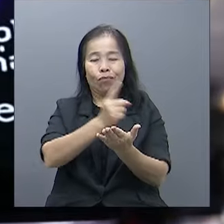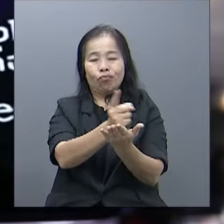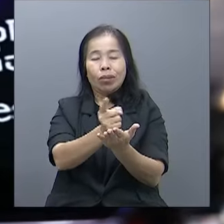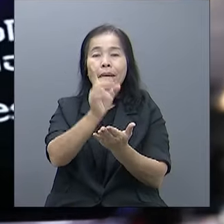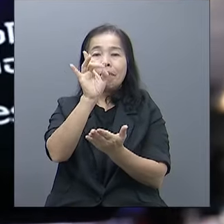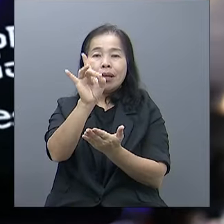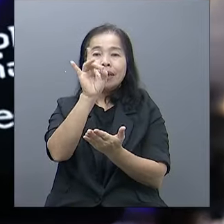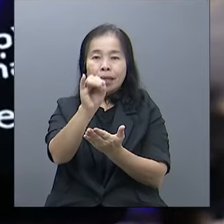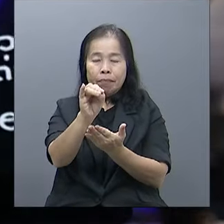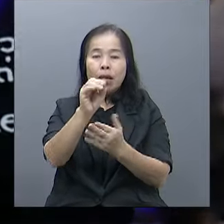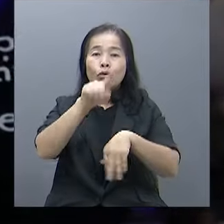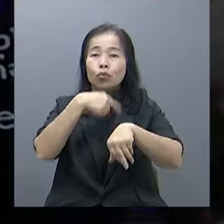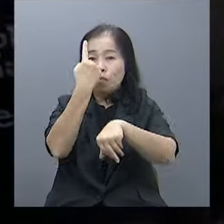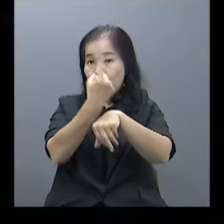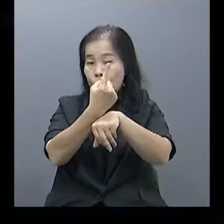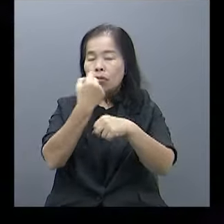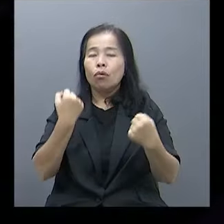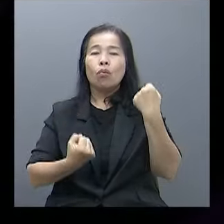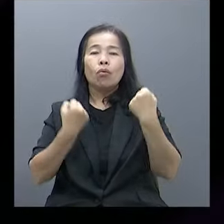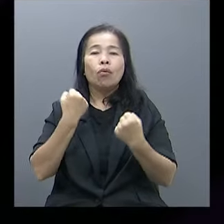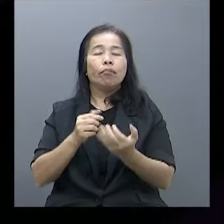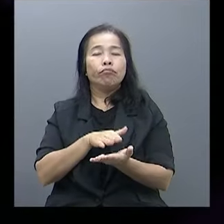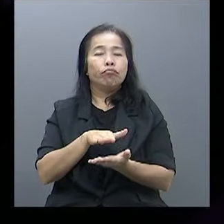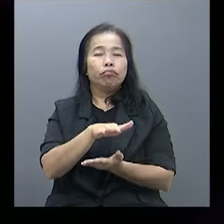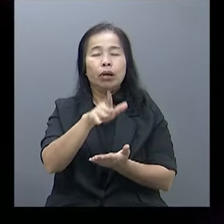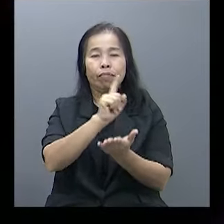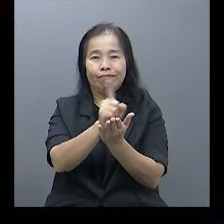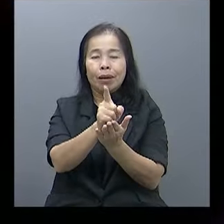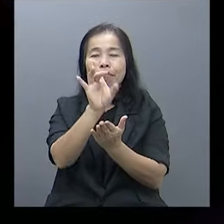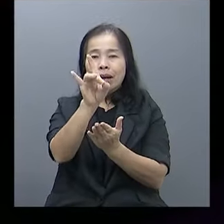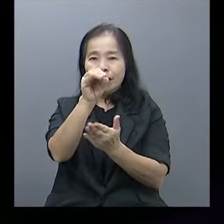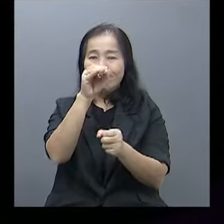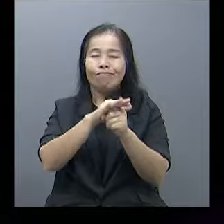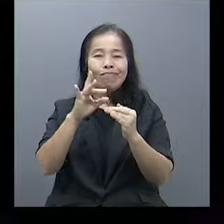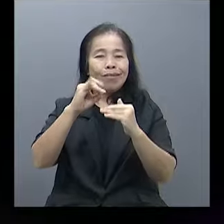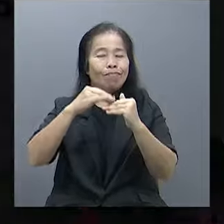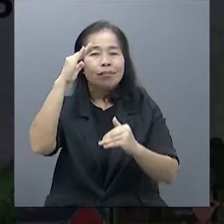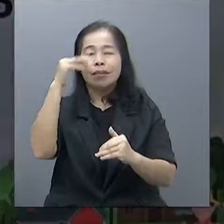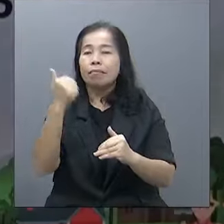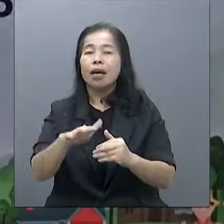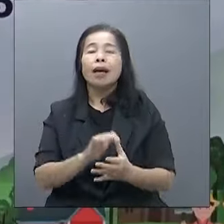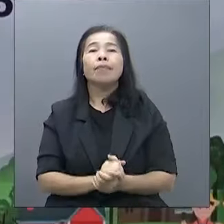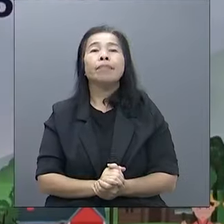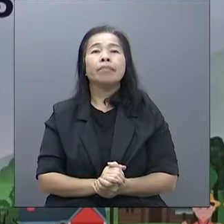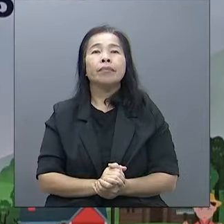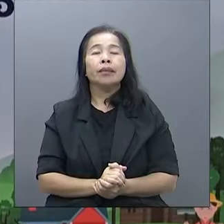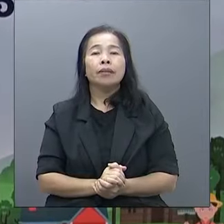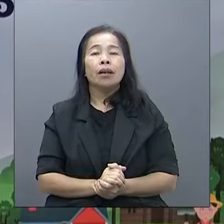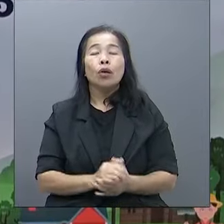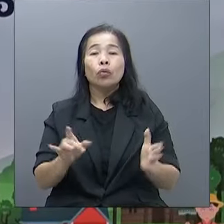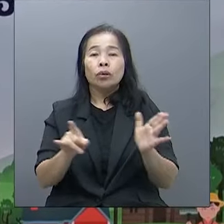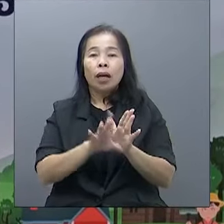ต่อชั่วโมงสำหรับรถสาธารณะที่ต้องพาเด็กไปในที่ไกลๆนะครับ อันสุดท้ายก็คือกระบวนการ